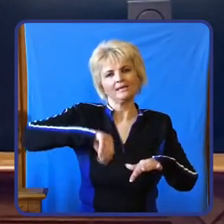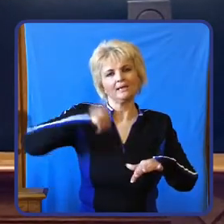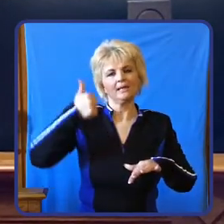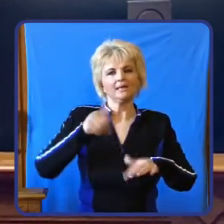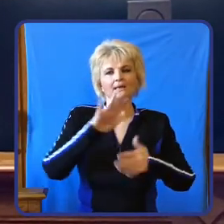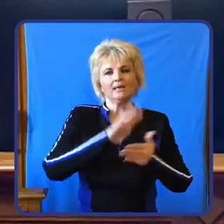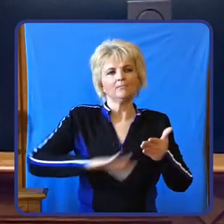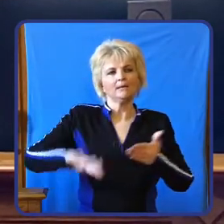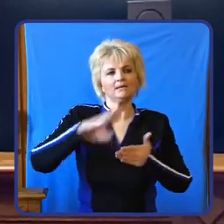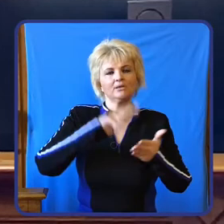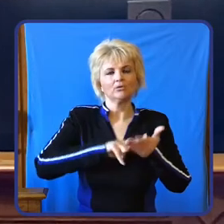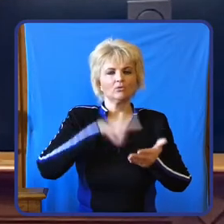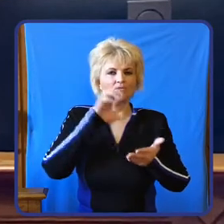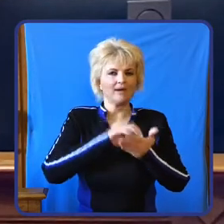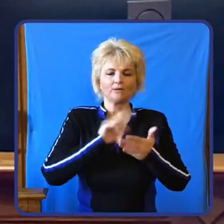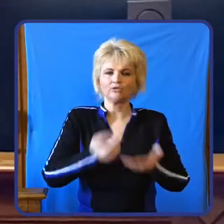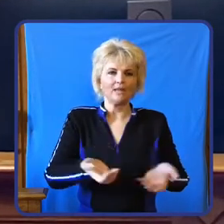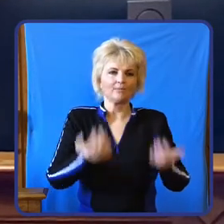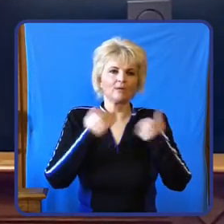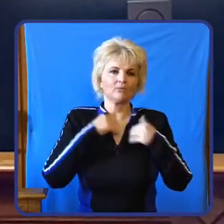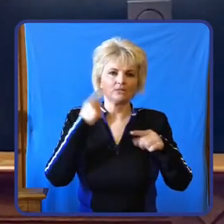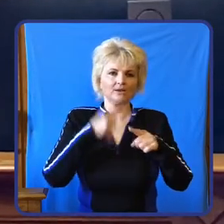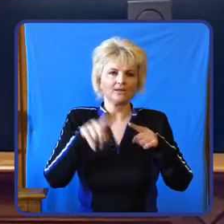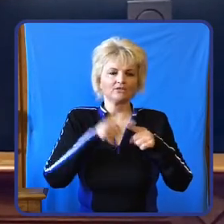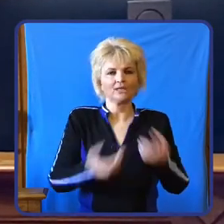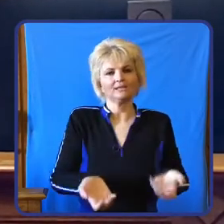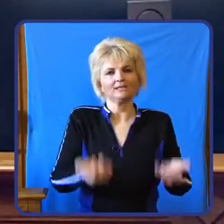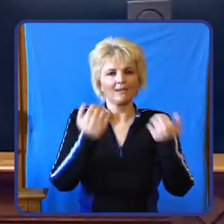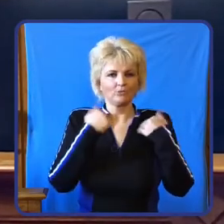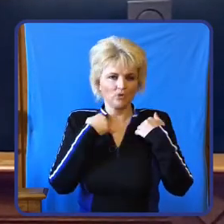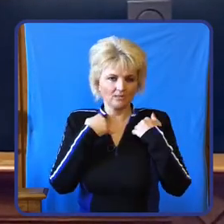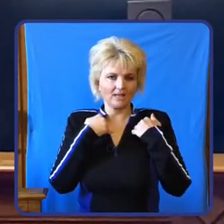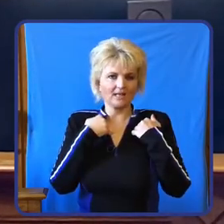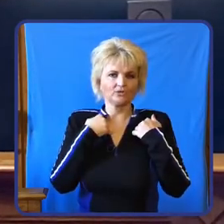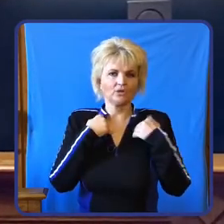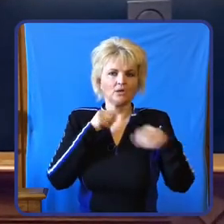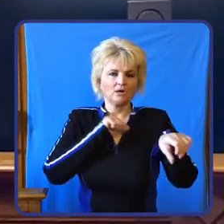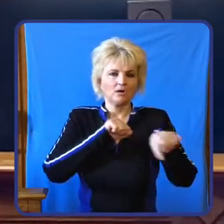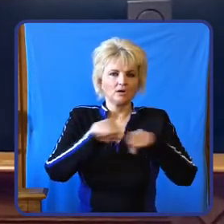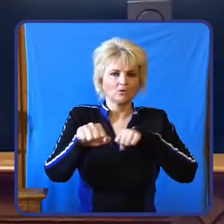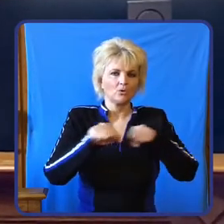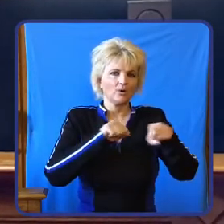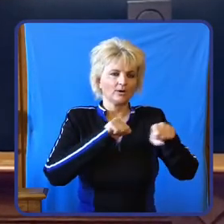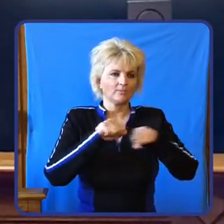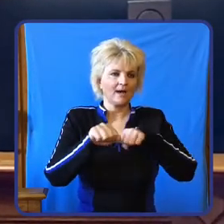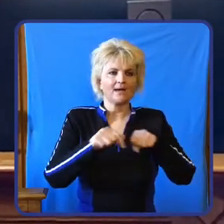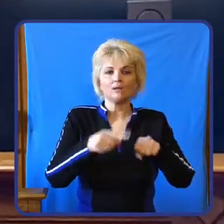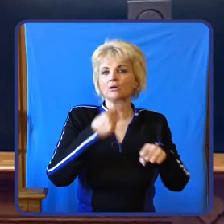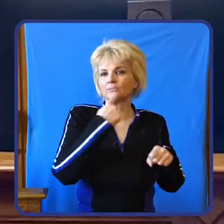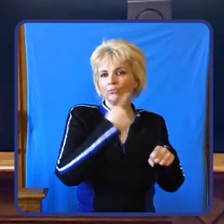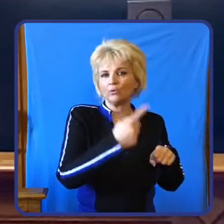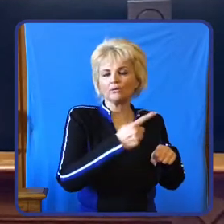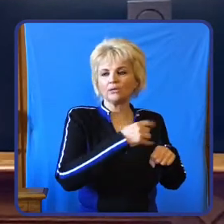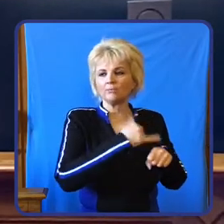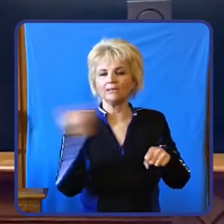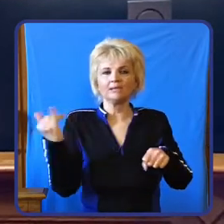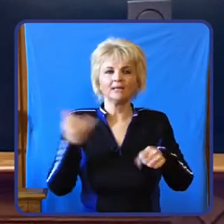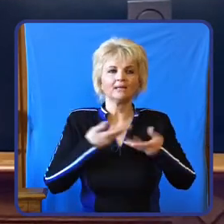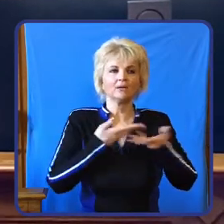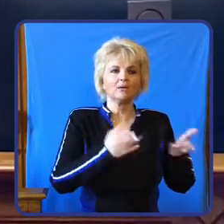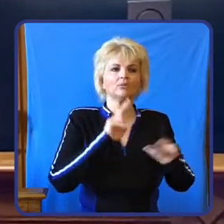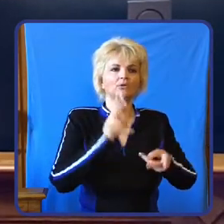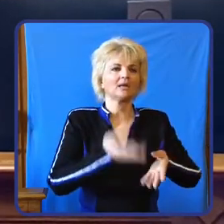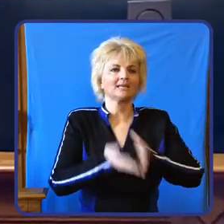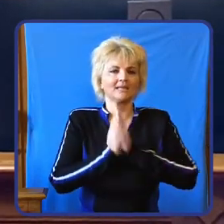nem kapott rezsitámogatást. A kormány azt állította, hogy mindenki kapott, aki